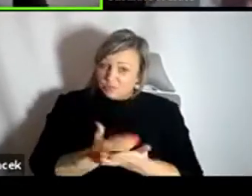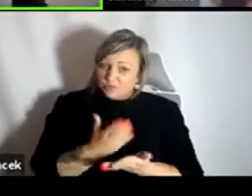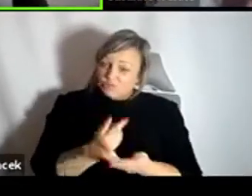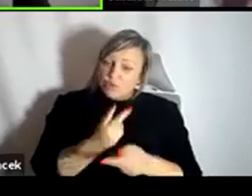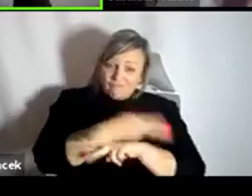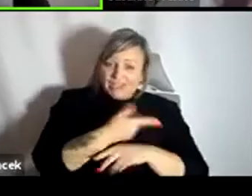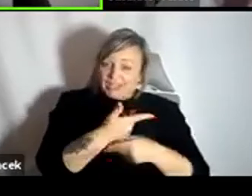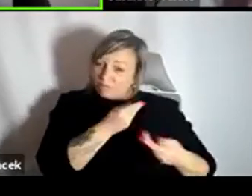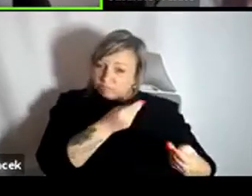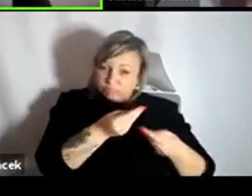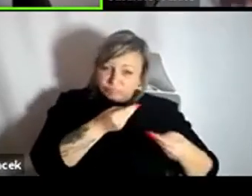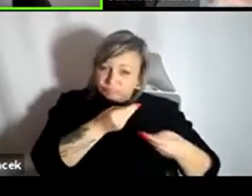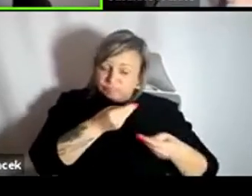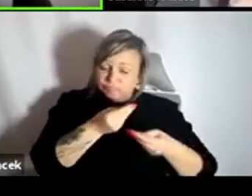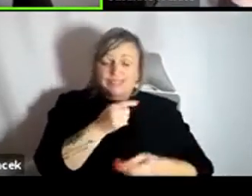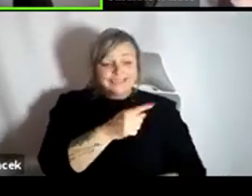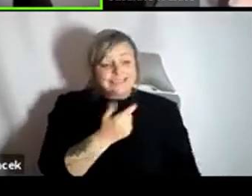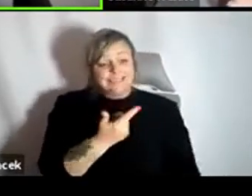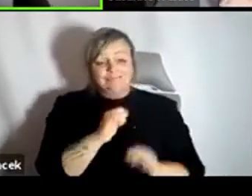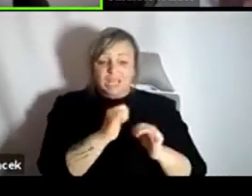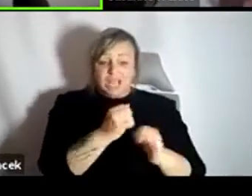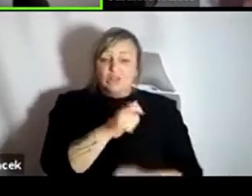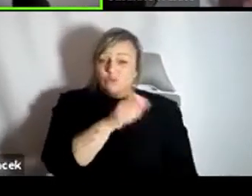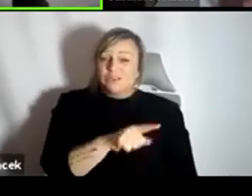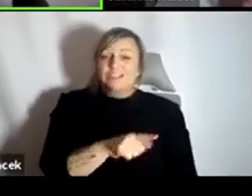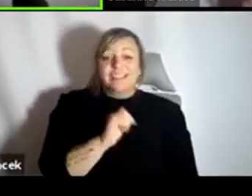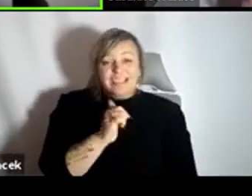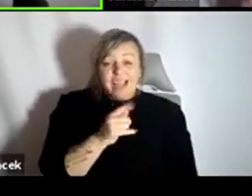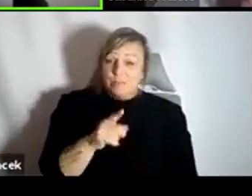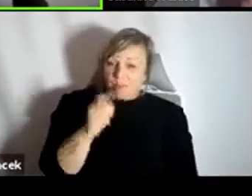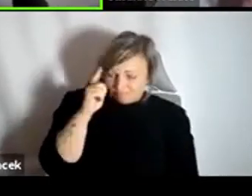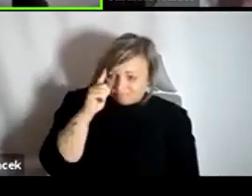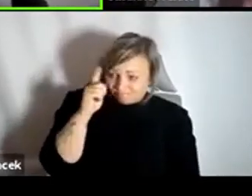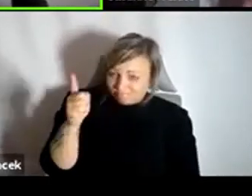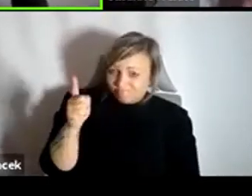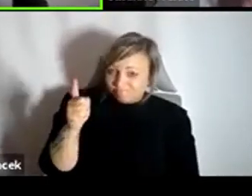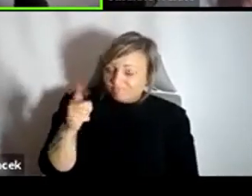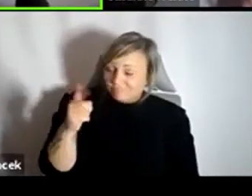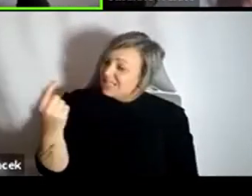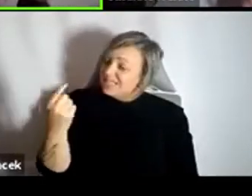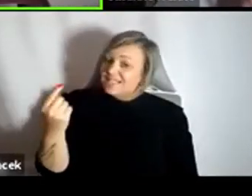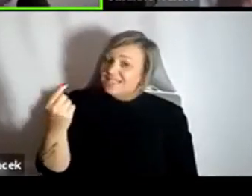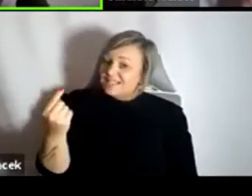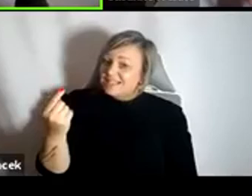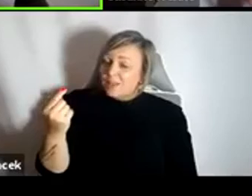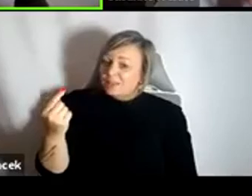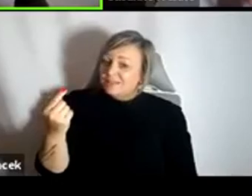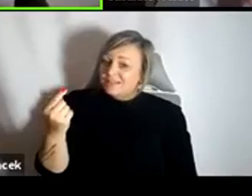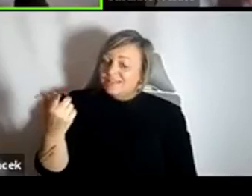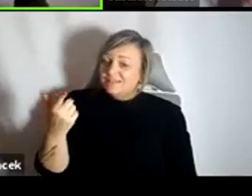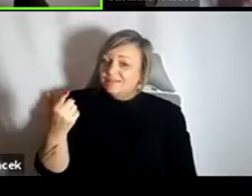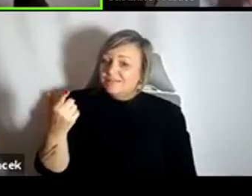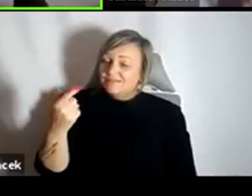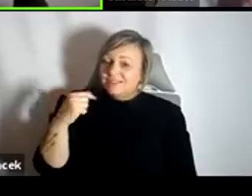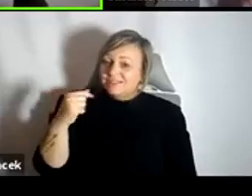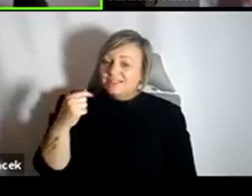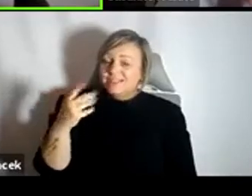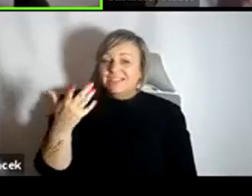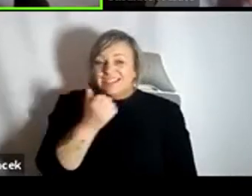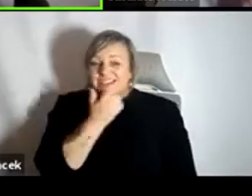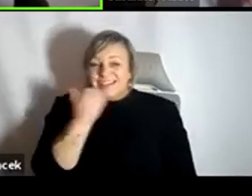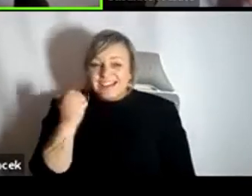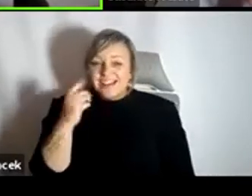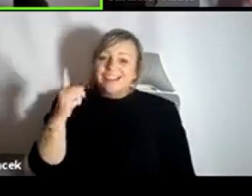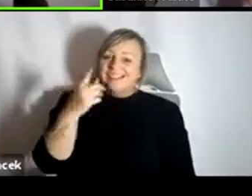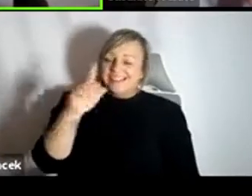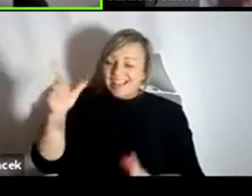Vertreterinnen geführt habe, auch immer gesagt, naja, aber ihr müsst auch mal die Perspektive der sozusagen des Rests der Gesellschaft auf den Fußball betrachten.